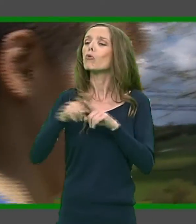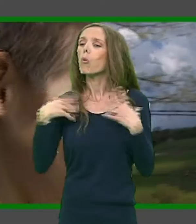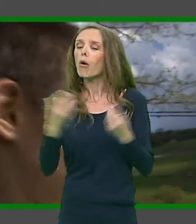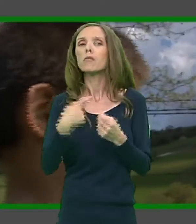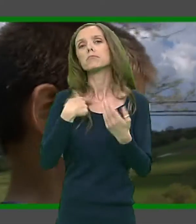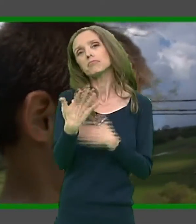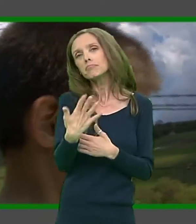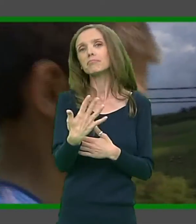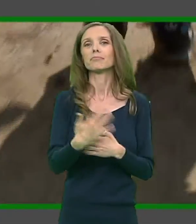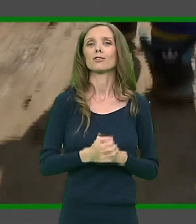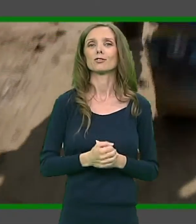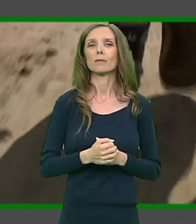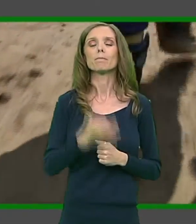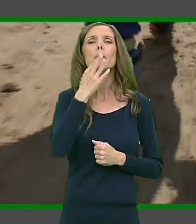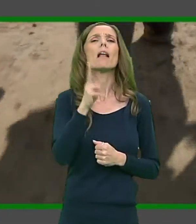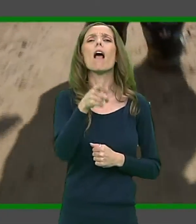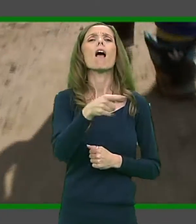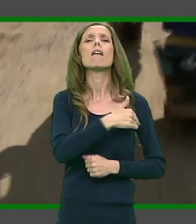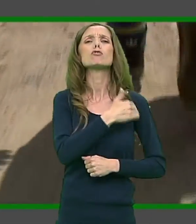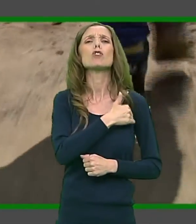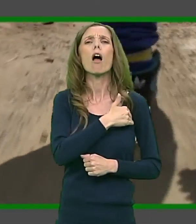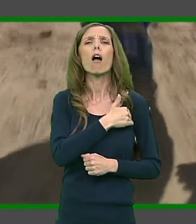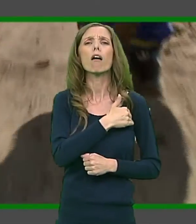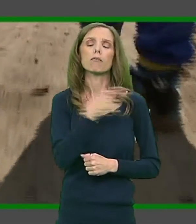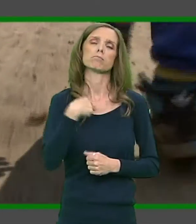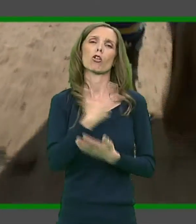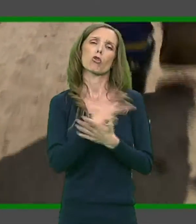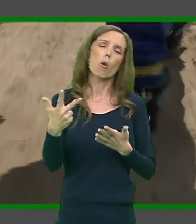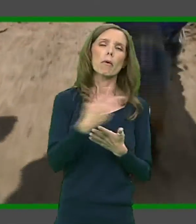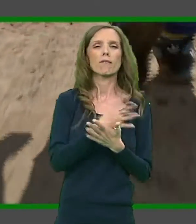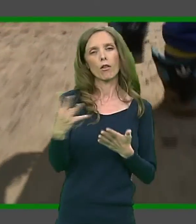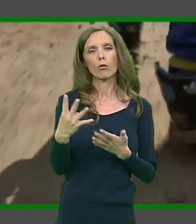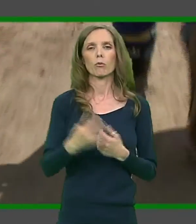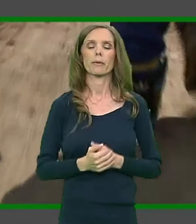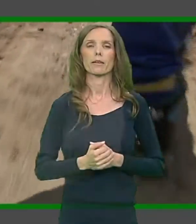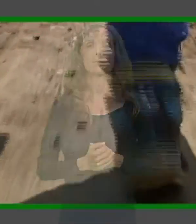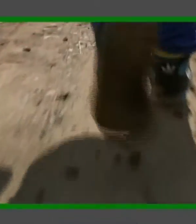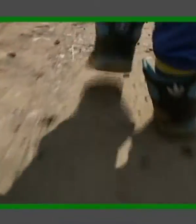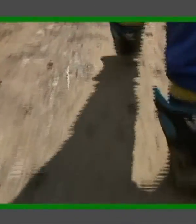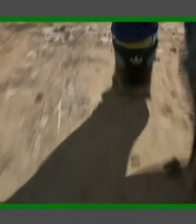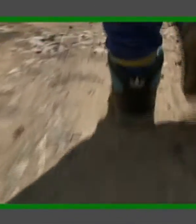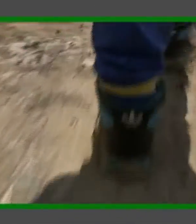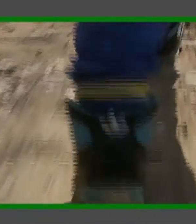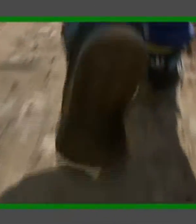i nekad ovako pričam sa drugarima i eto. Kako si ti džak? Dobar, vrlo dobar.